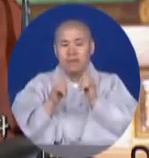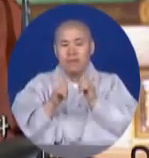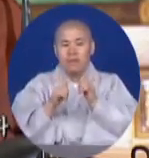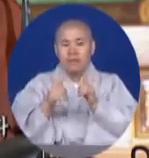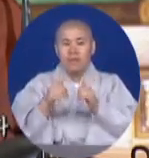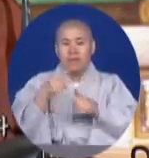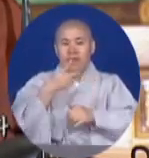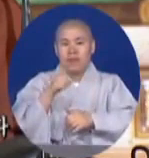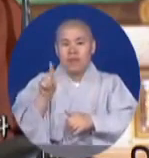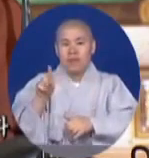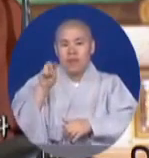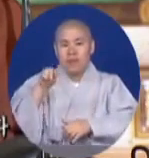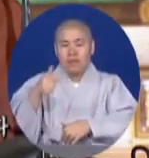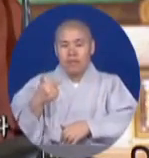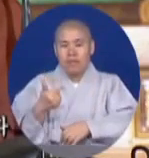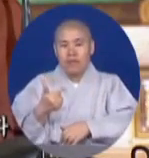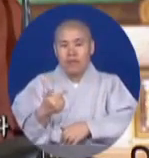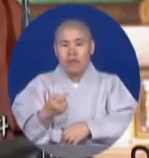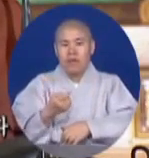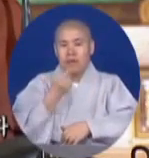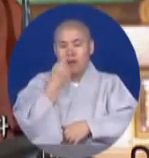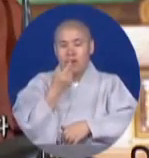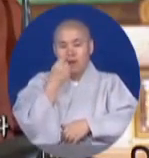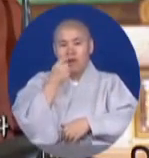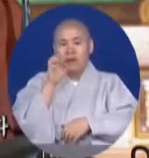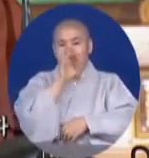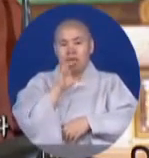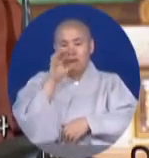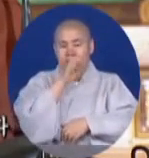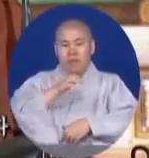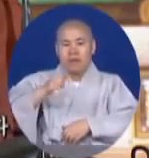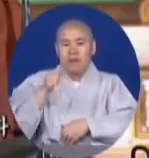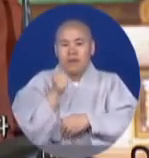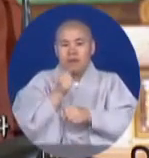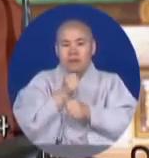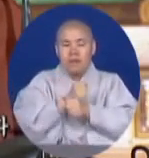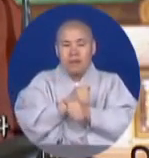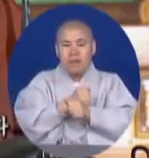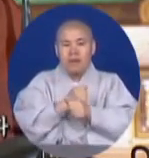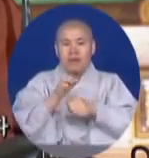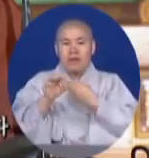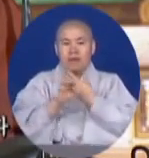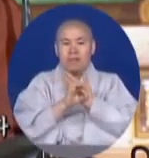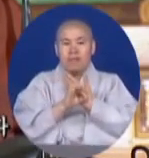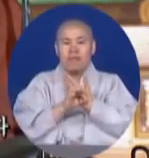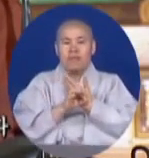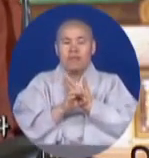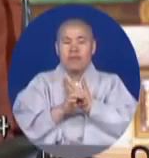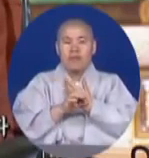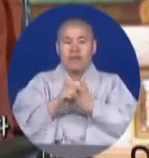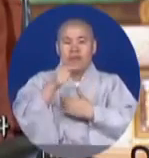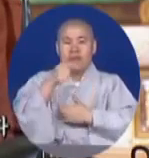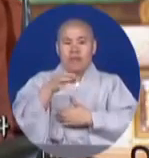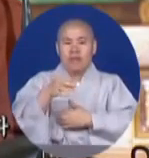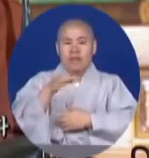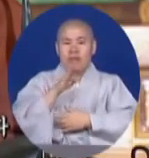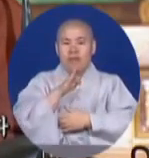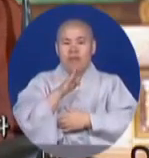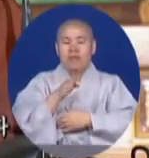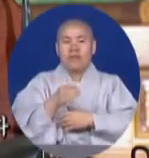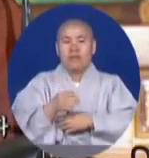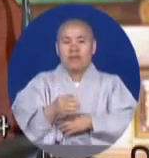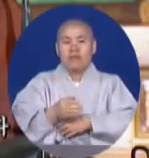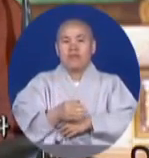다문의 그 학습을 의지하면 어떻게 되냐? 능별 선악이라